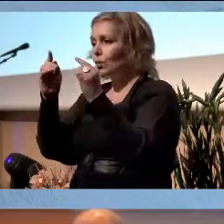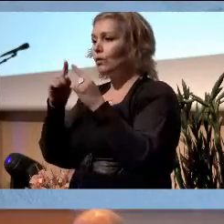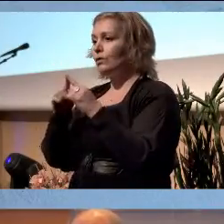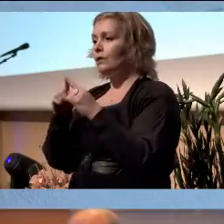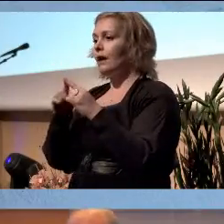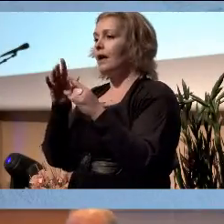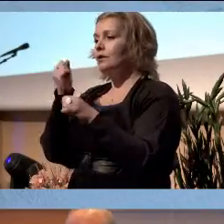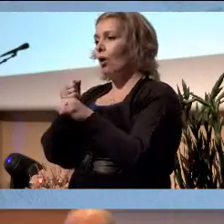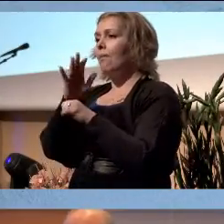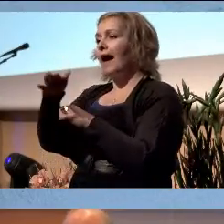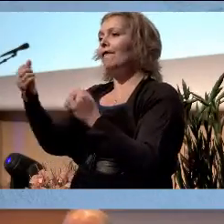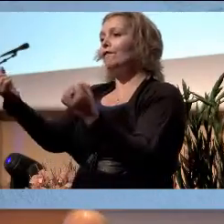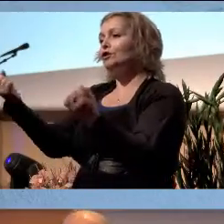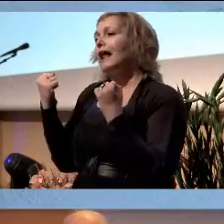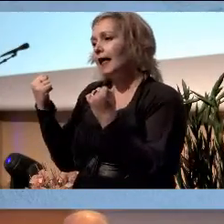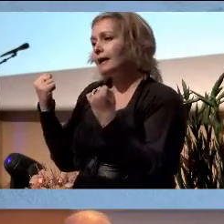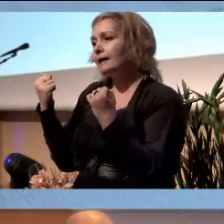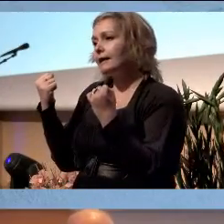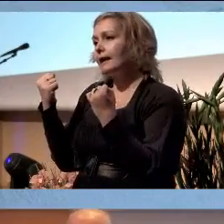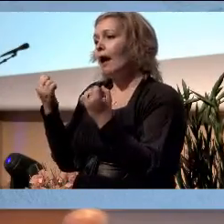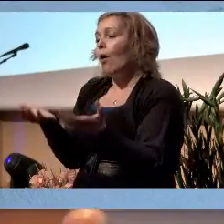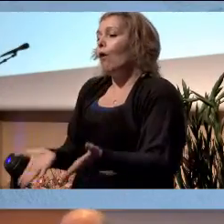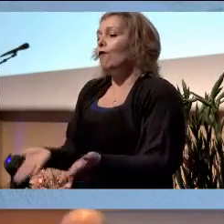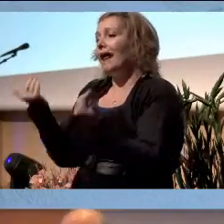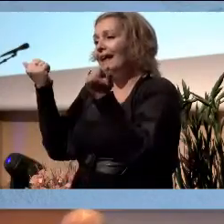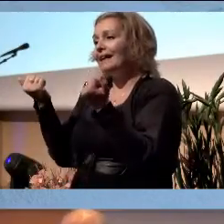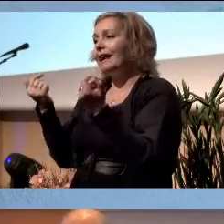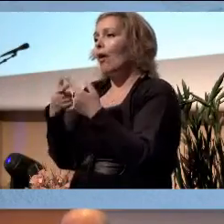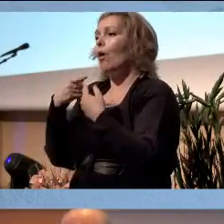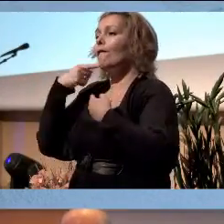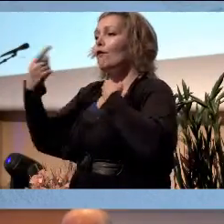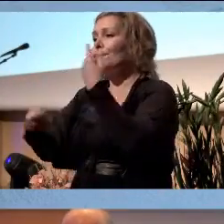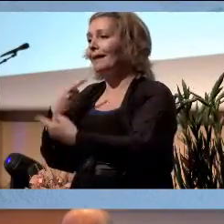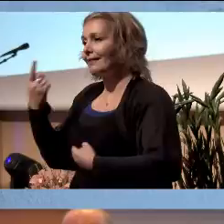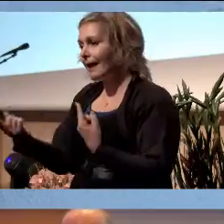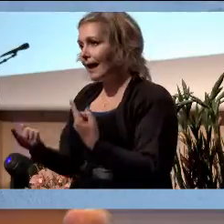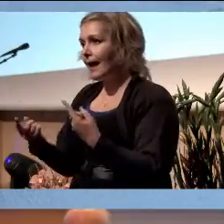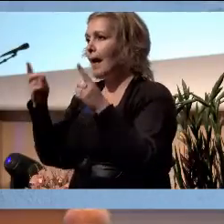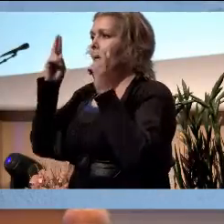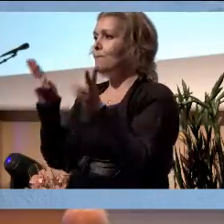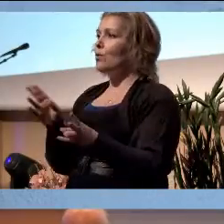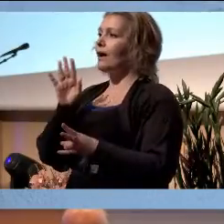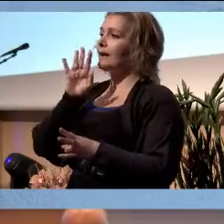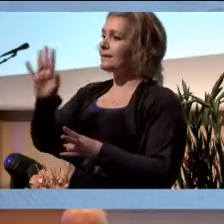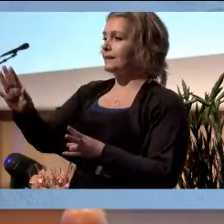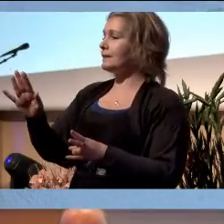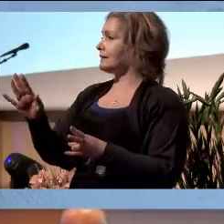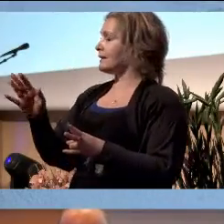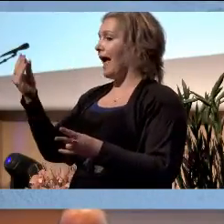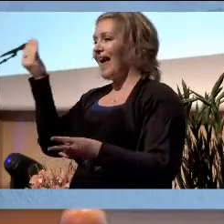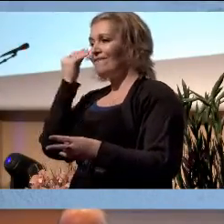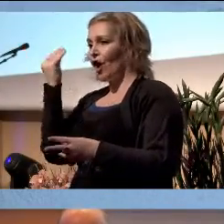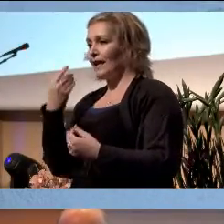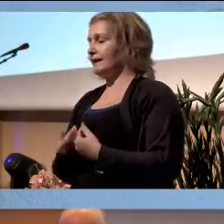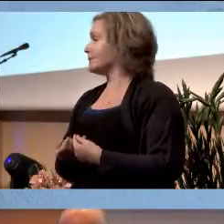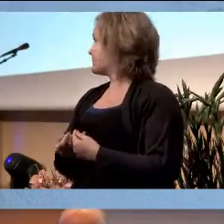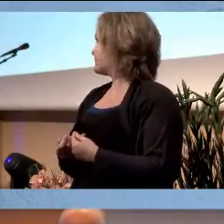Brukerorganisasjonenes jobb å forsterke, forenkle og formidle brukernes